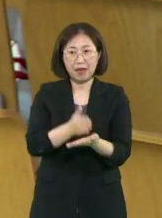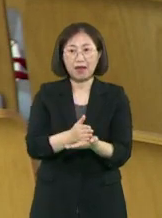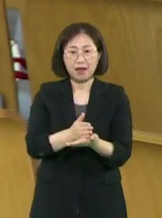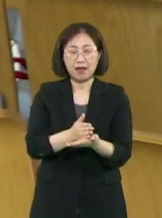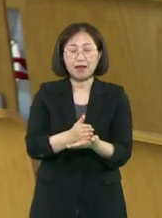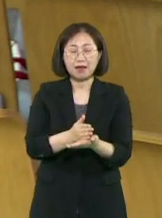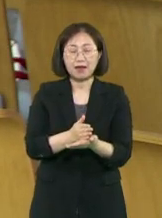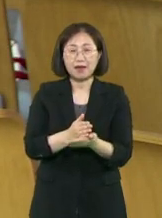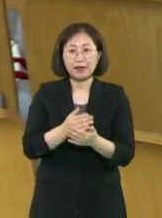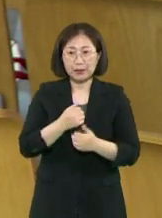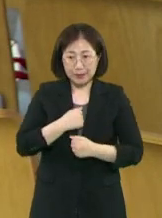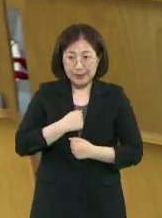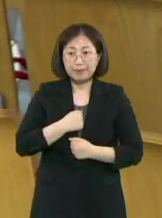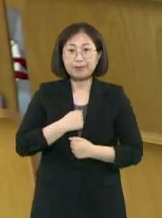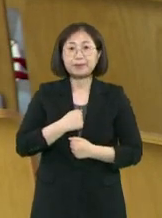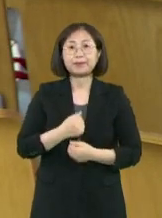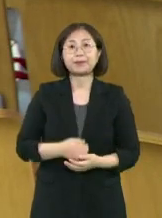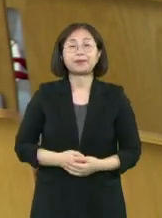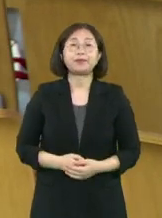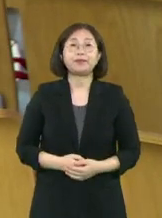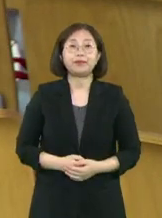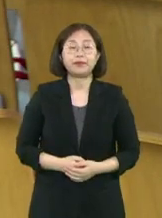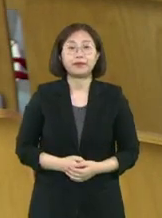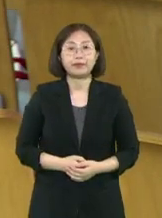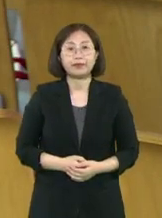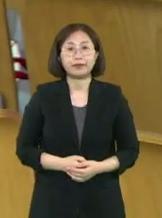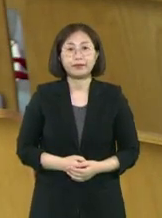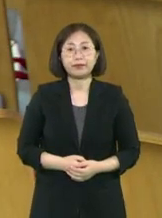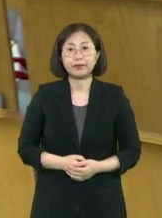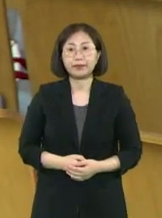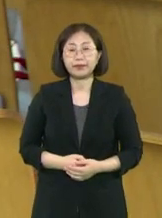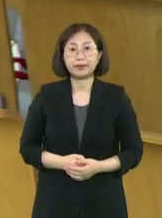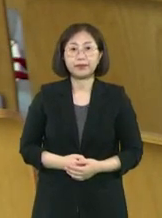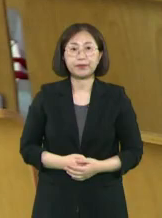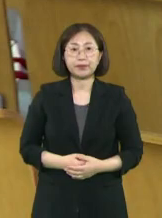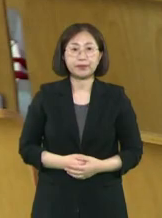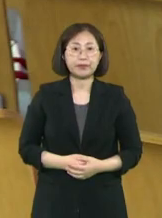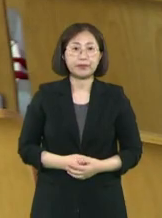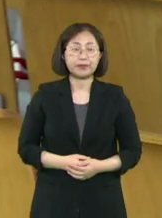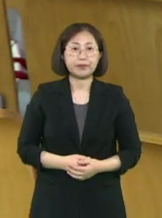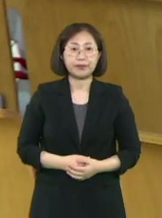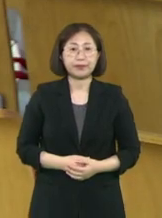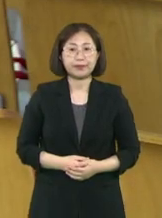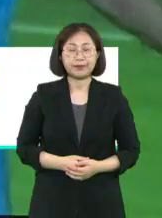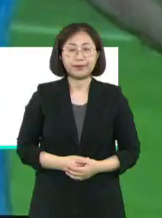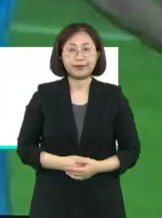잊지 말아야 합니다. TJB 닥터리포트 이중선입니다.